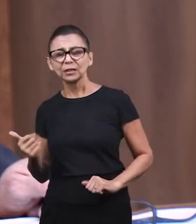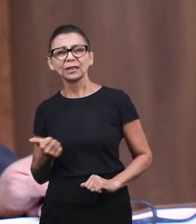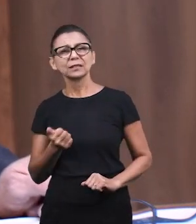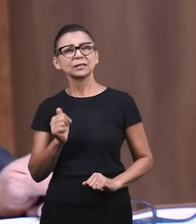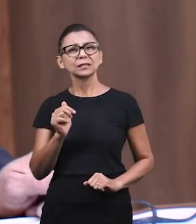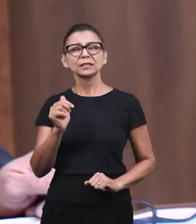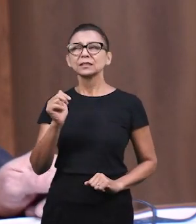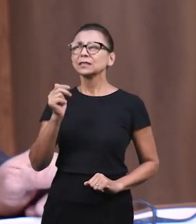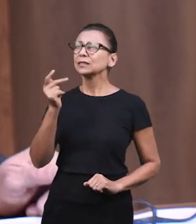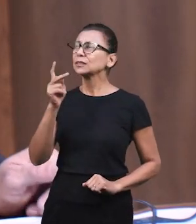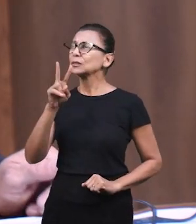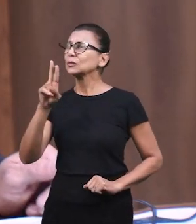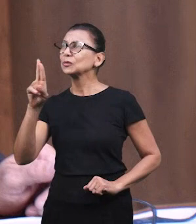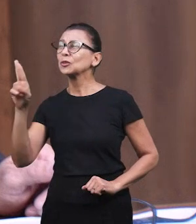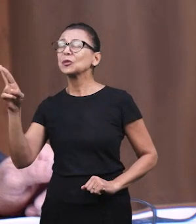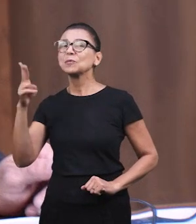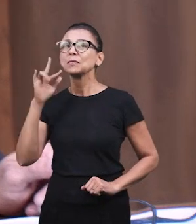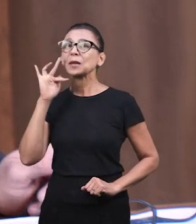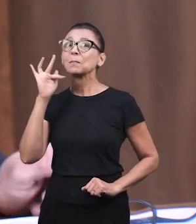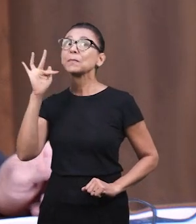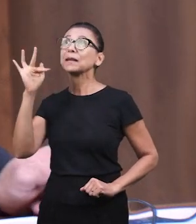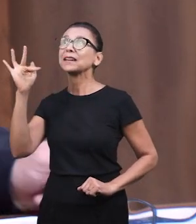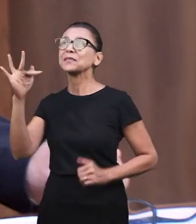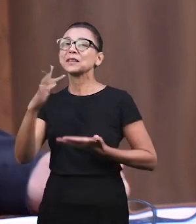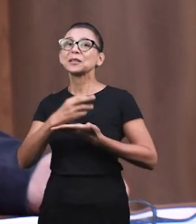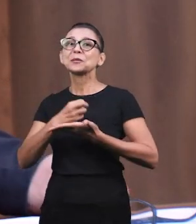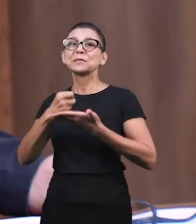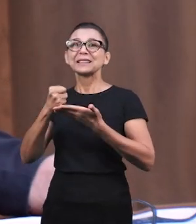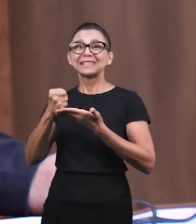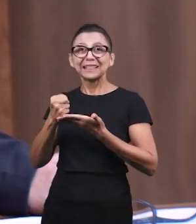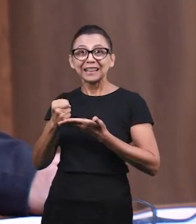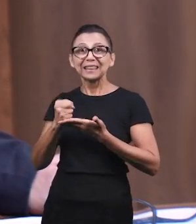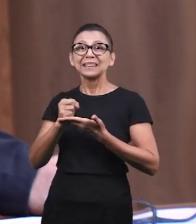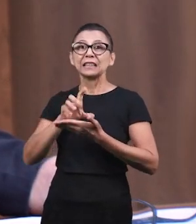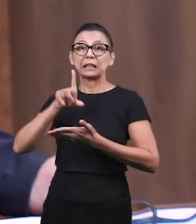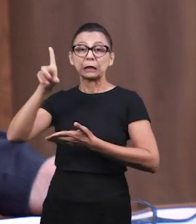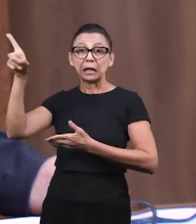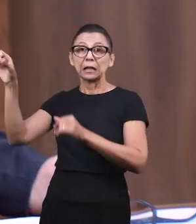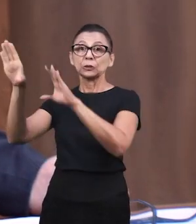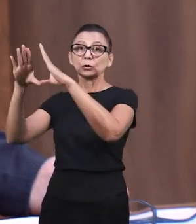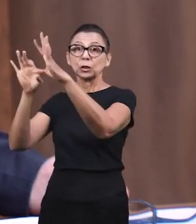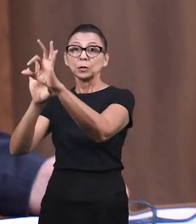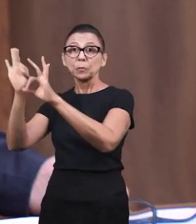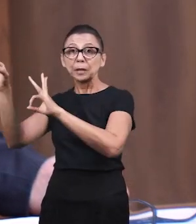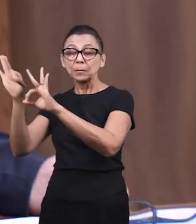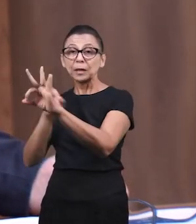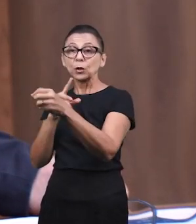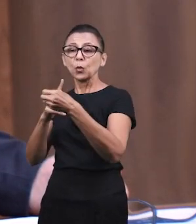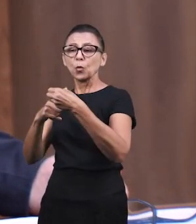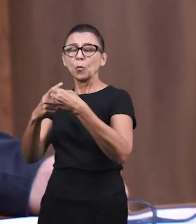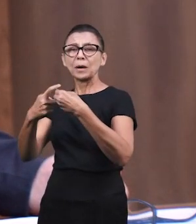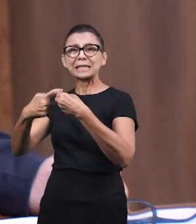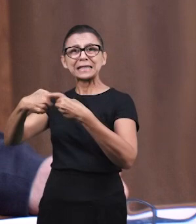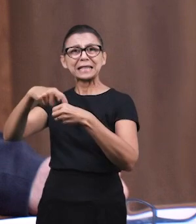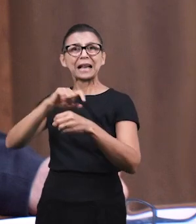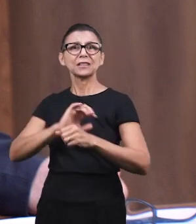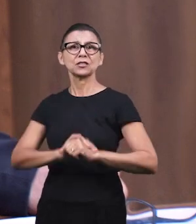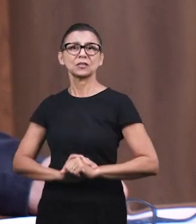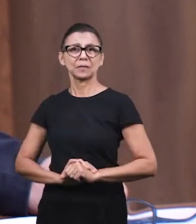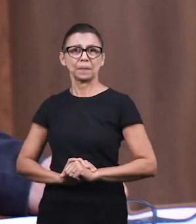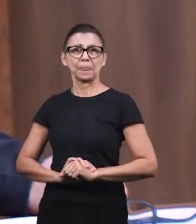Наша хвала и наше поклонение. И Он вознесет нас в чудный город, который Он приготовил, который уже